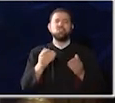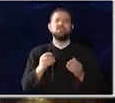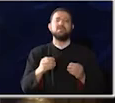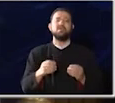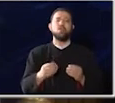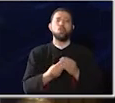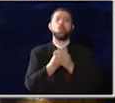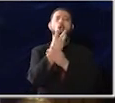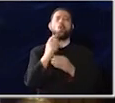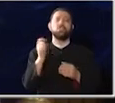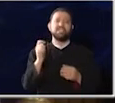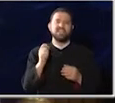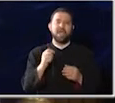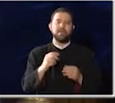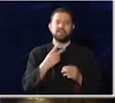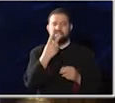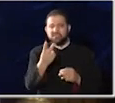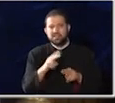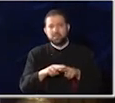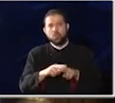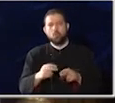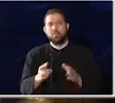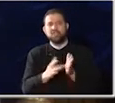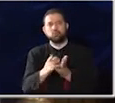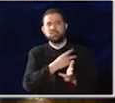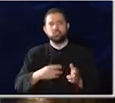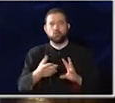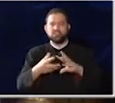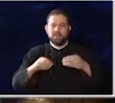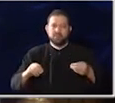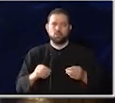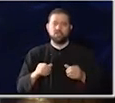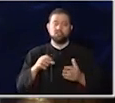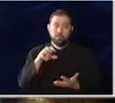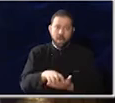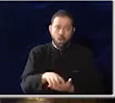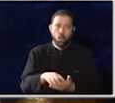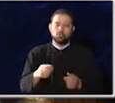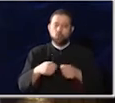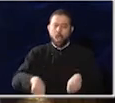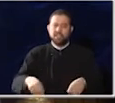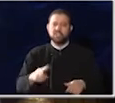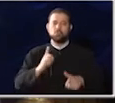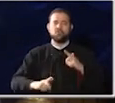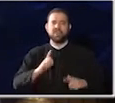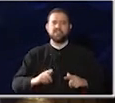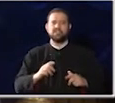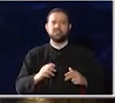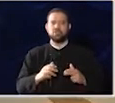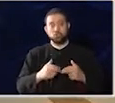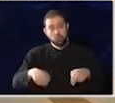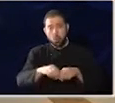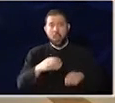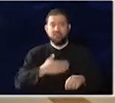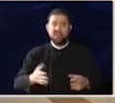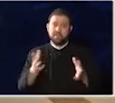citind Noul Testament, să vedem cum Mântuitorul Hristos vindecă pe loc multe suferințe și fiecare dintre noi ne